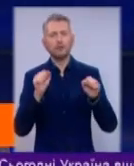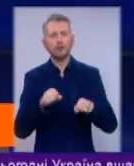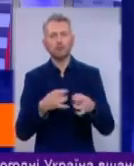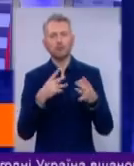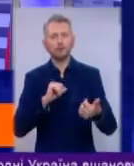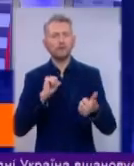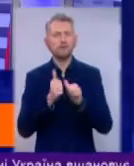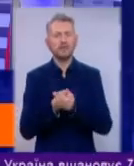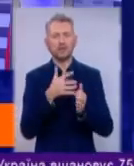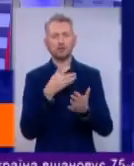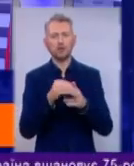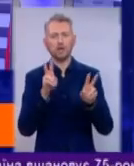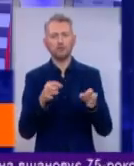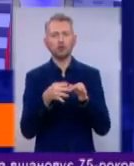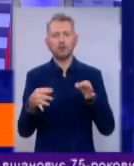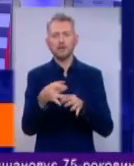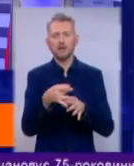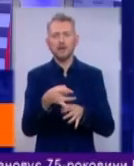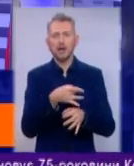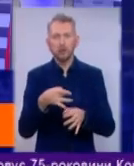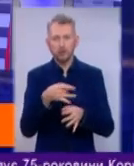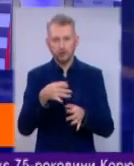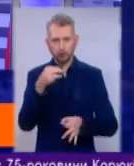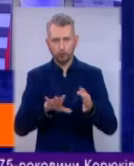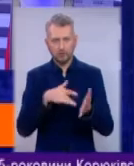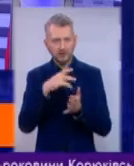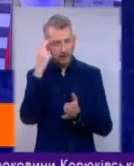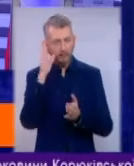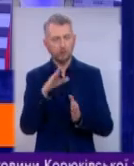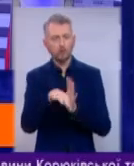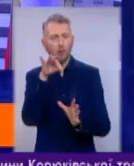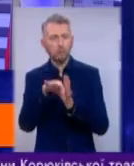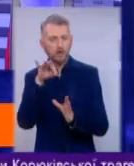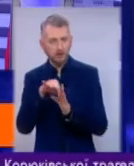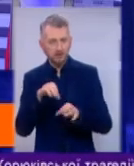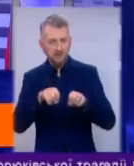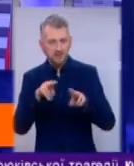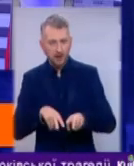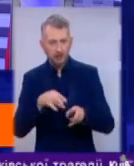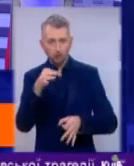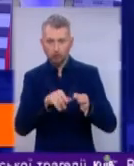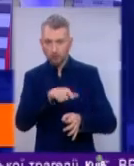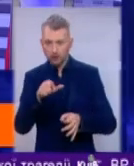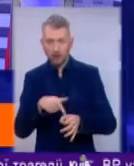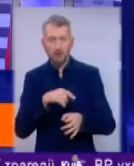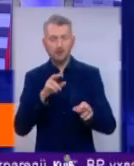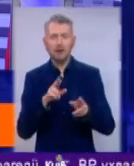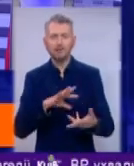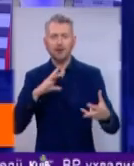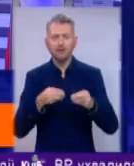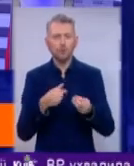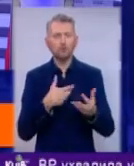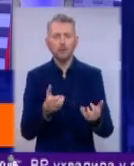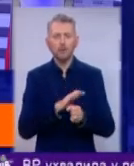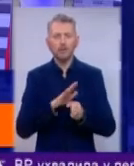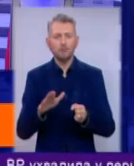замінити назвою Солом'янський районний суд міста Києва, будуть обрані афілійовані судді, і як наслідок ми не отримуємо тих результатів,